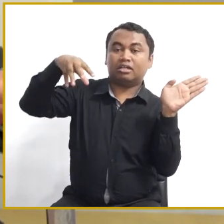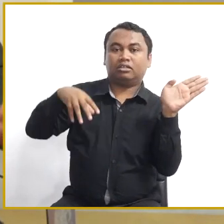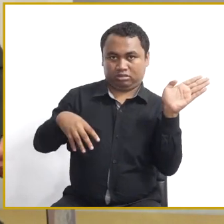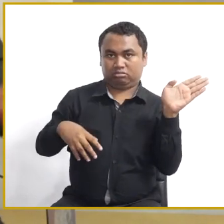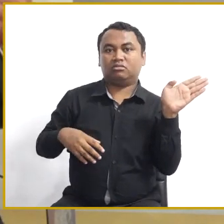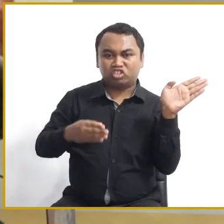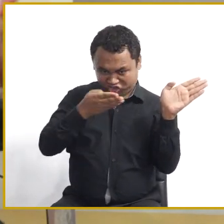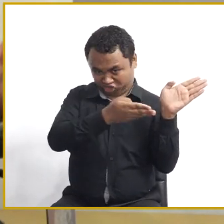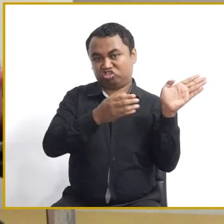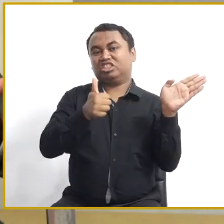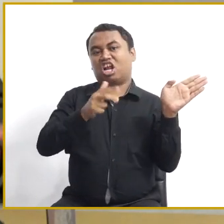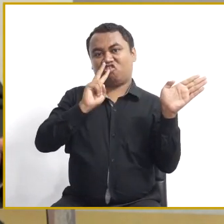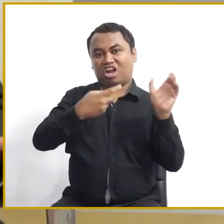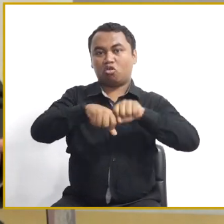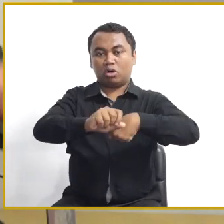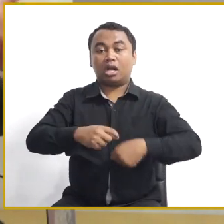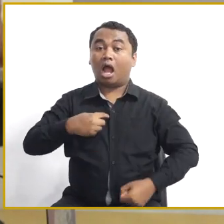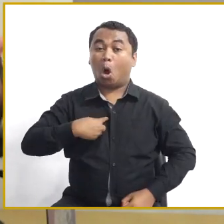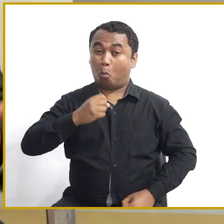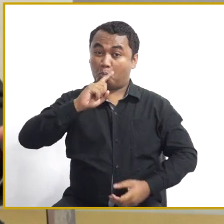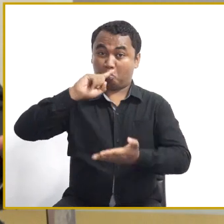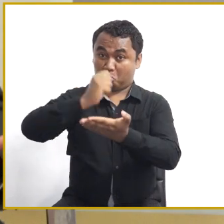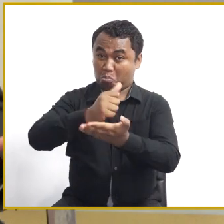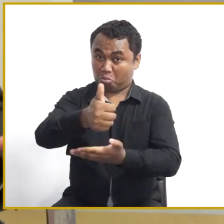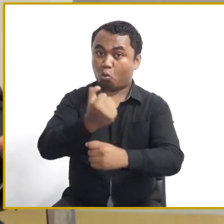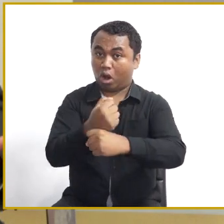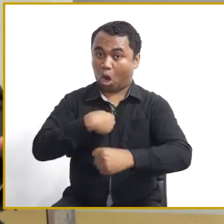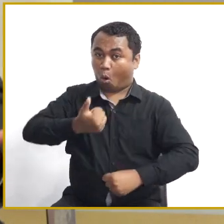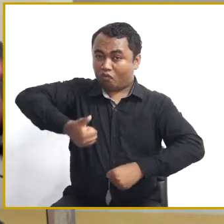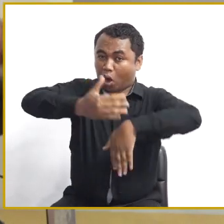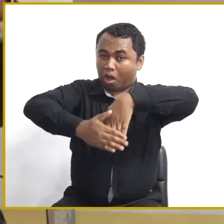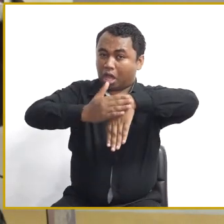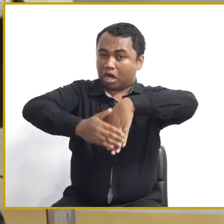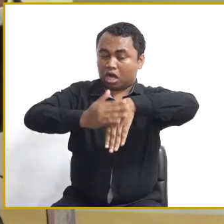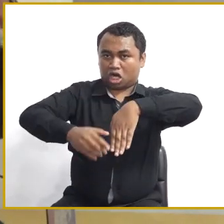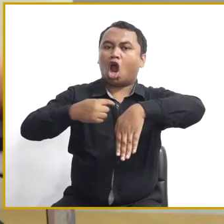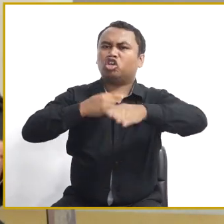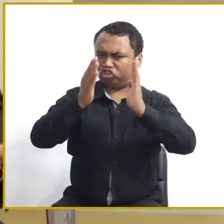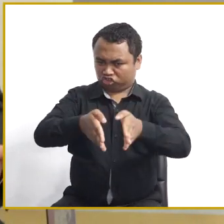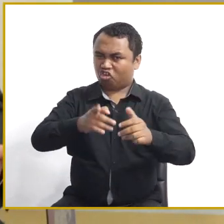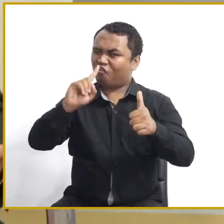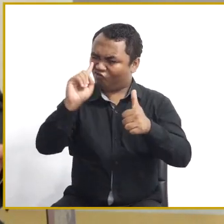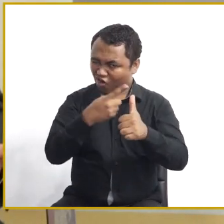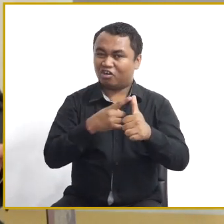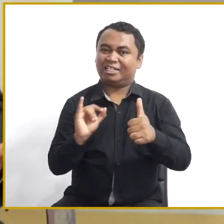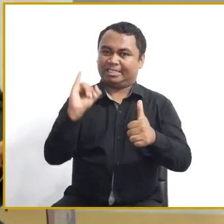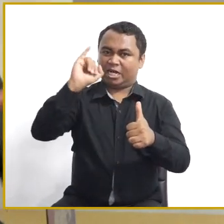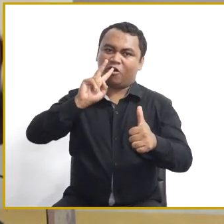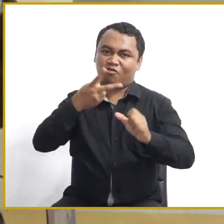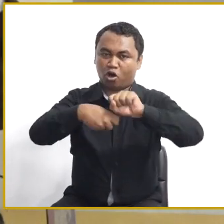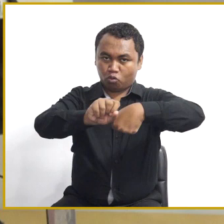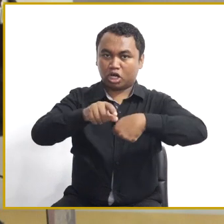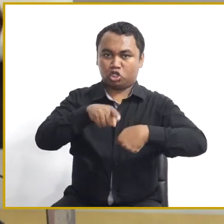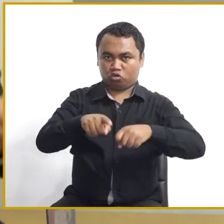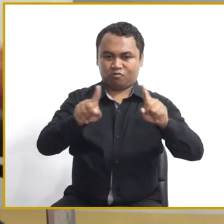afaka maka amin'izay volo zay daholy ny tokantrano tsiraray ka de ao anatin'ny heritaona raha ela indrindra de